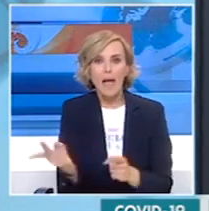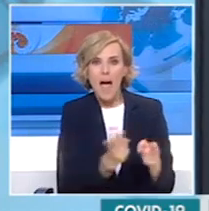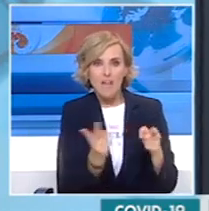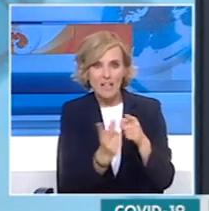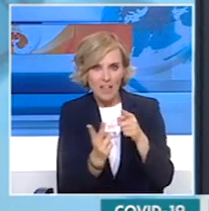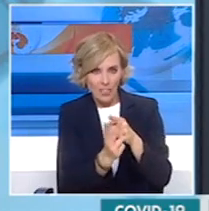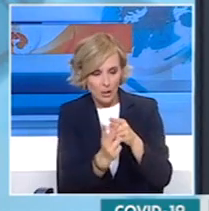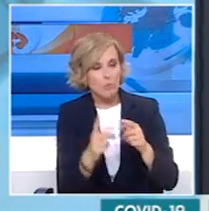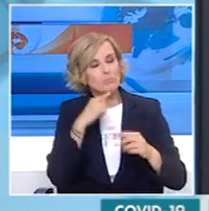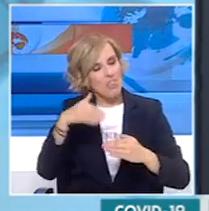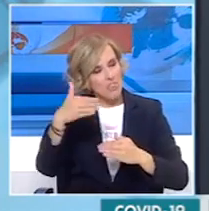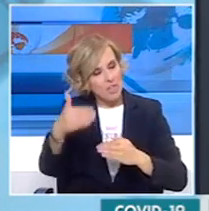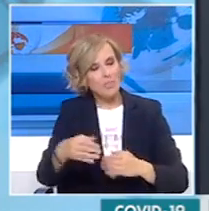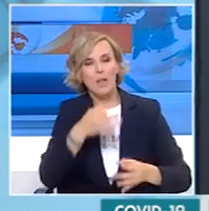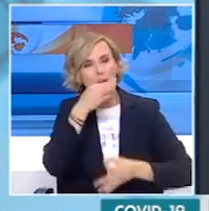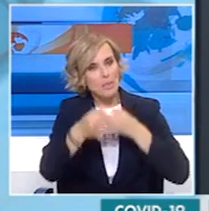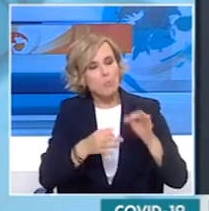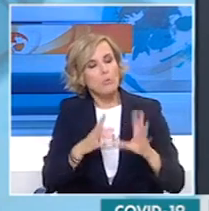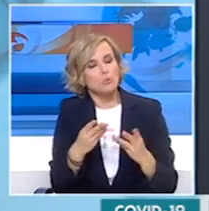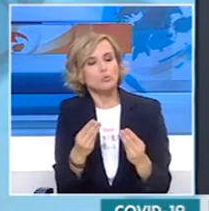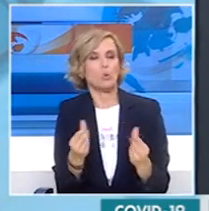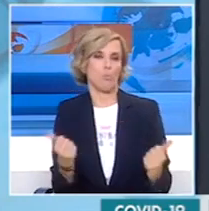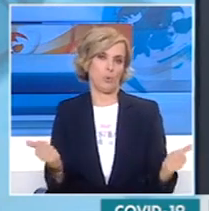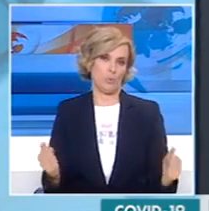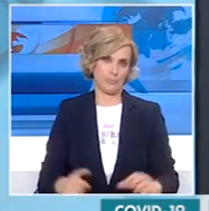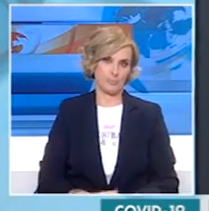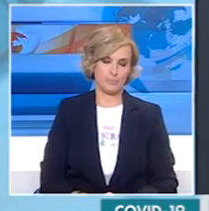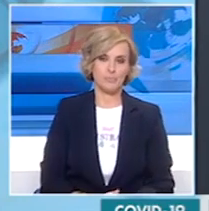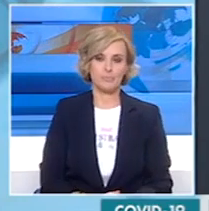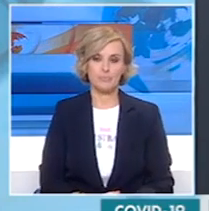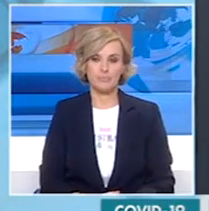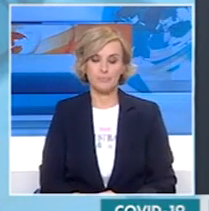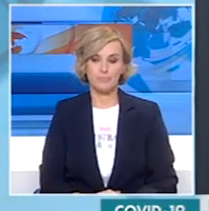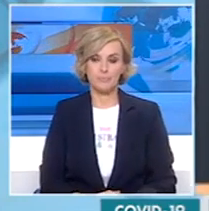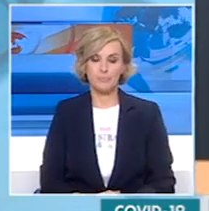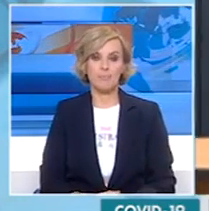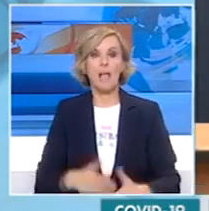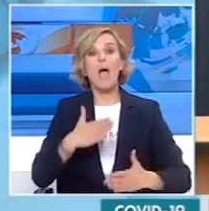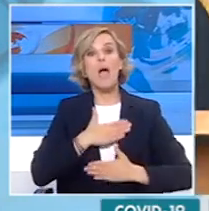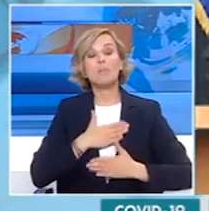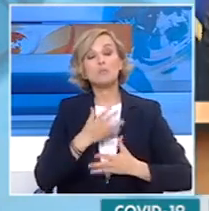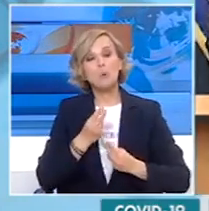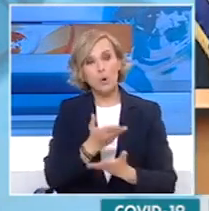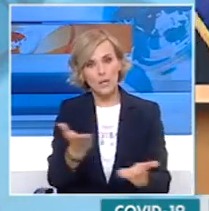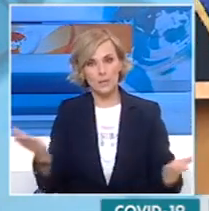στην επόμενη φάση της επιδημίας στη χώρα μας. Σας ευχαριστούμε πολύ.